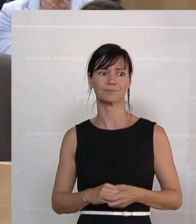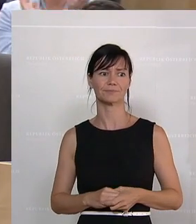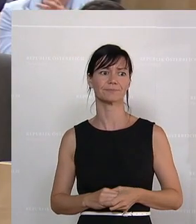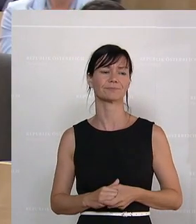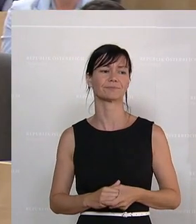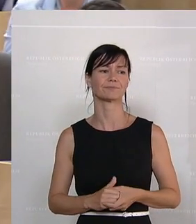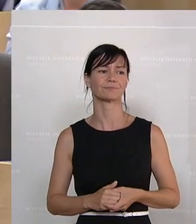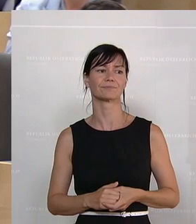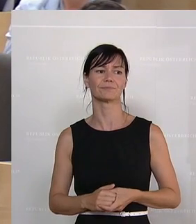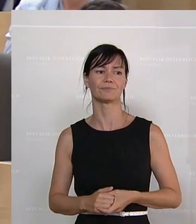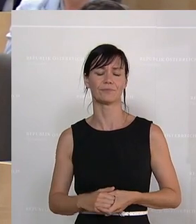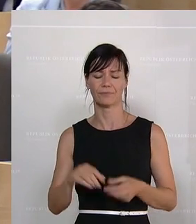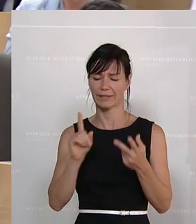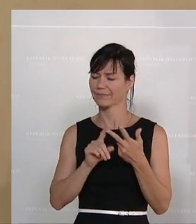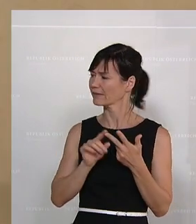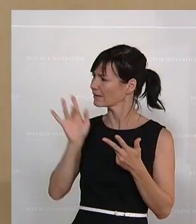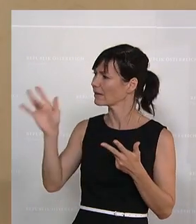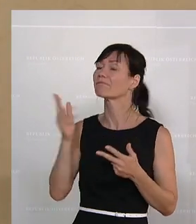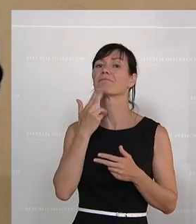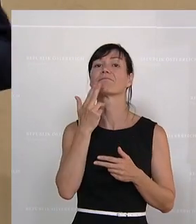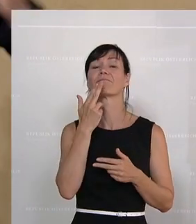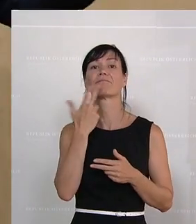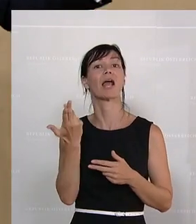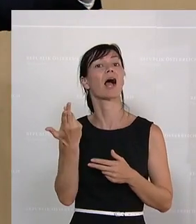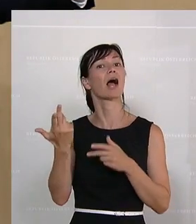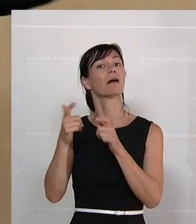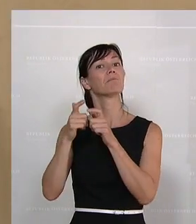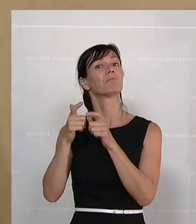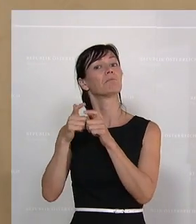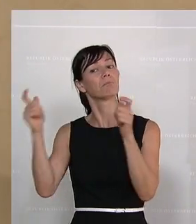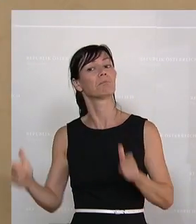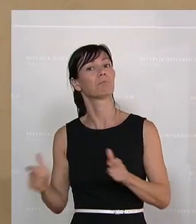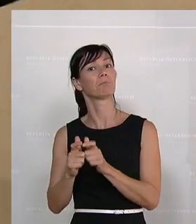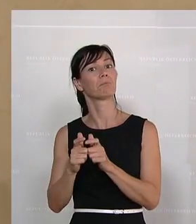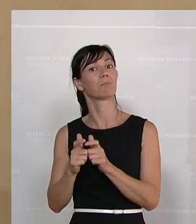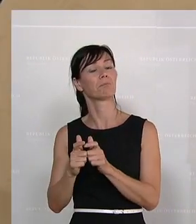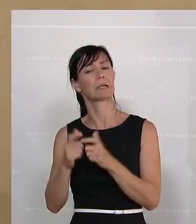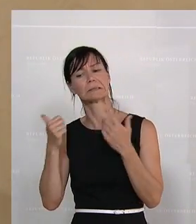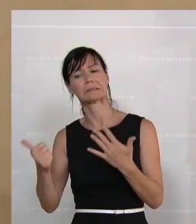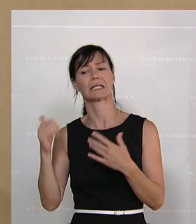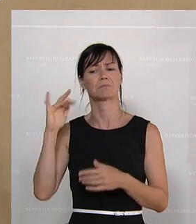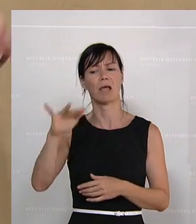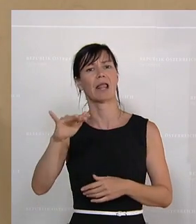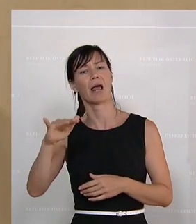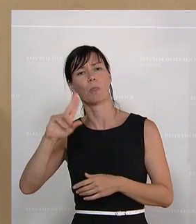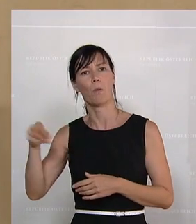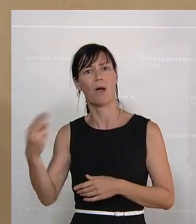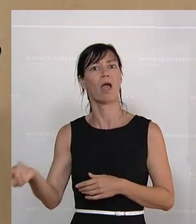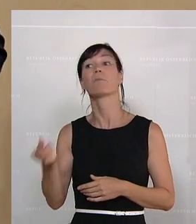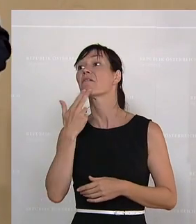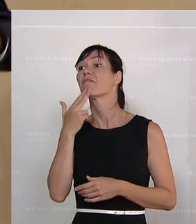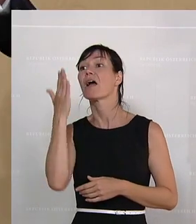und der dritte punkt ist er mit schalten das ganze sie sagen 6 milliarden paket supersache 6 milliarden euro